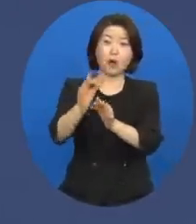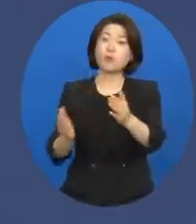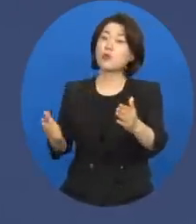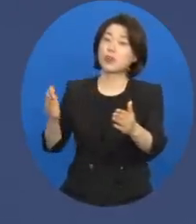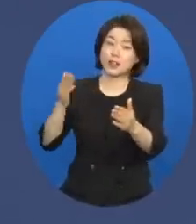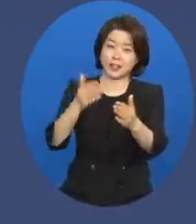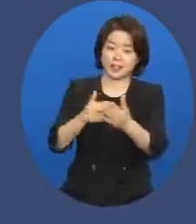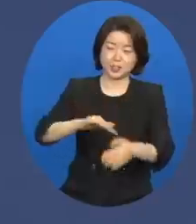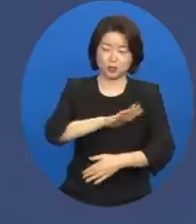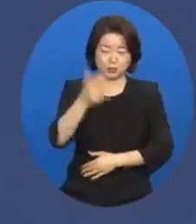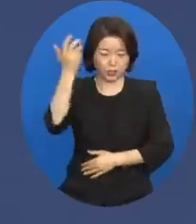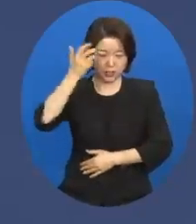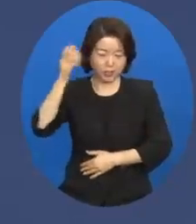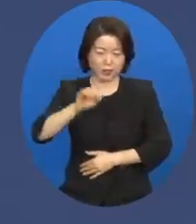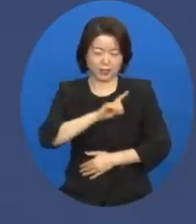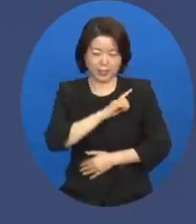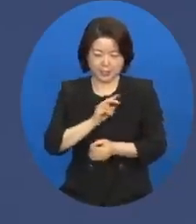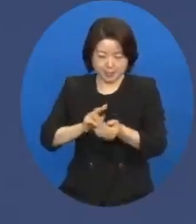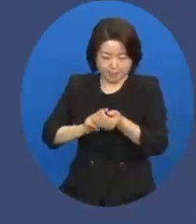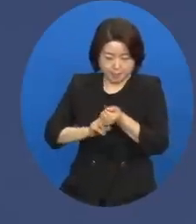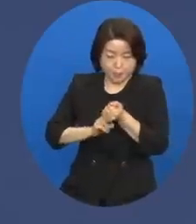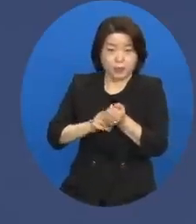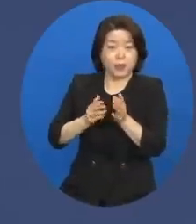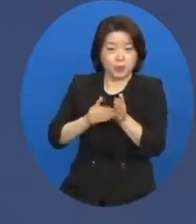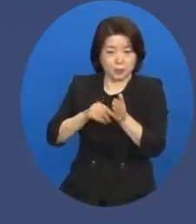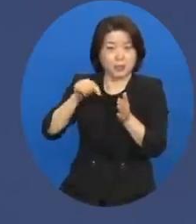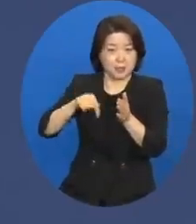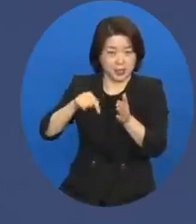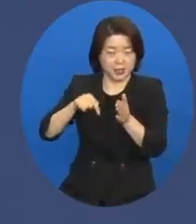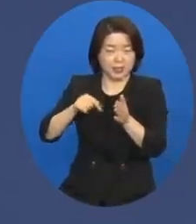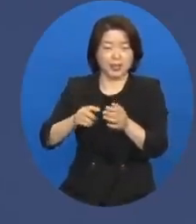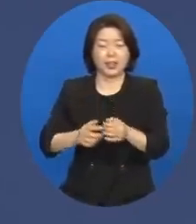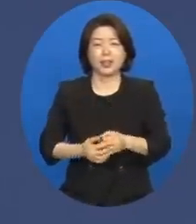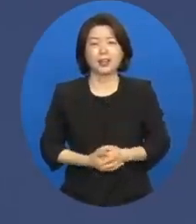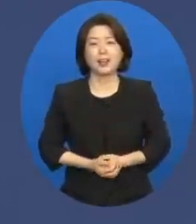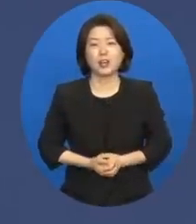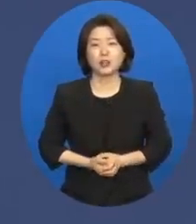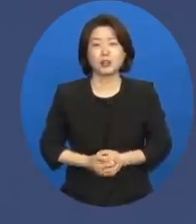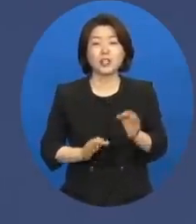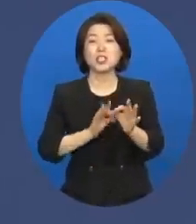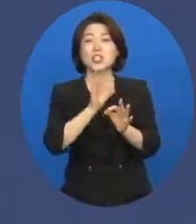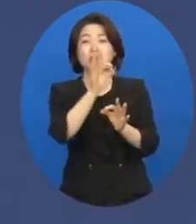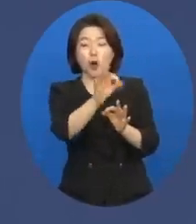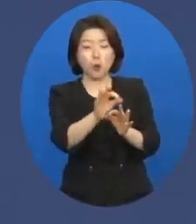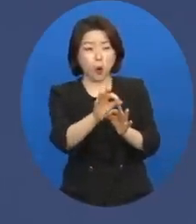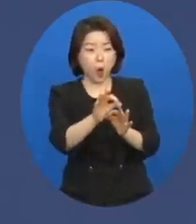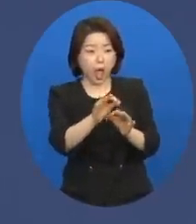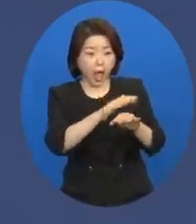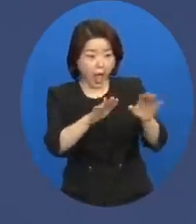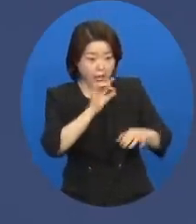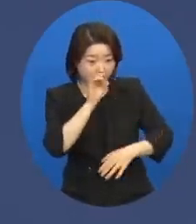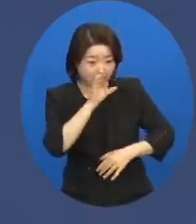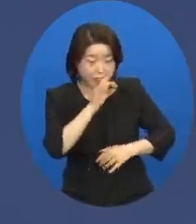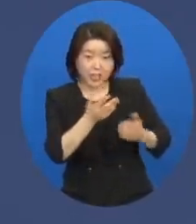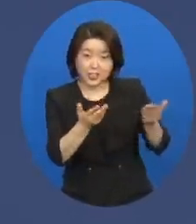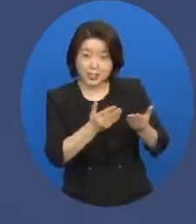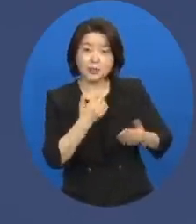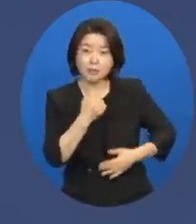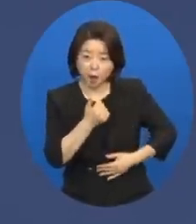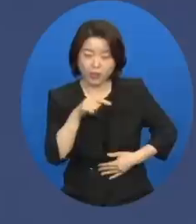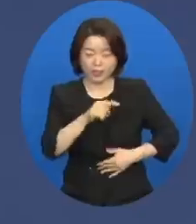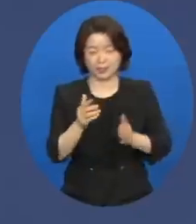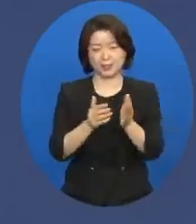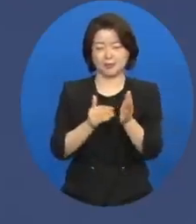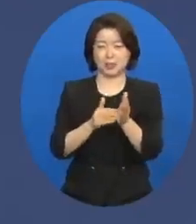우리의 영혼의 가장 그 숨겨진 그런 비밀들을 영구 미제 사건이 될 뻔했던 그런